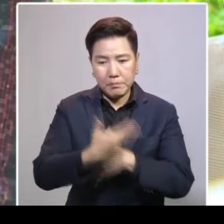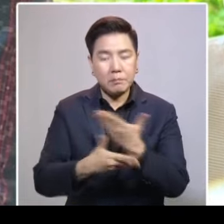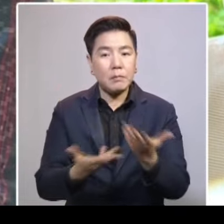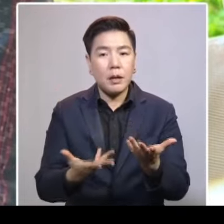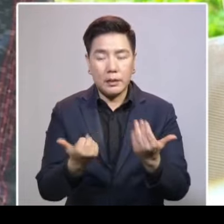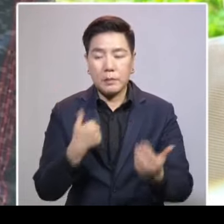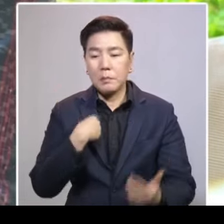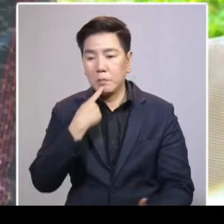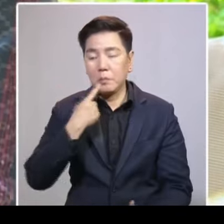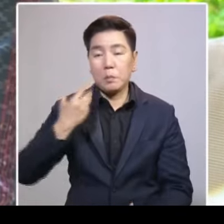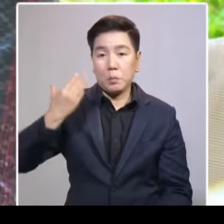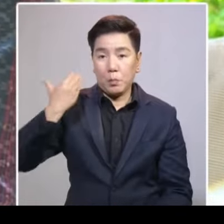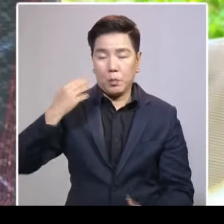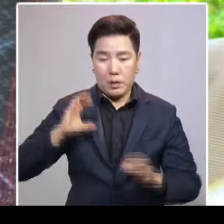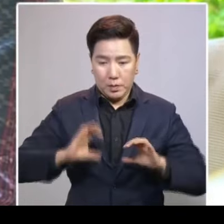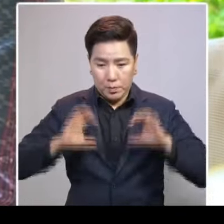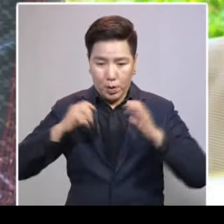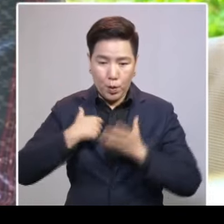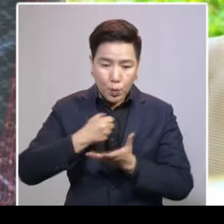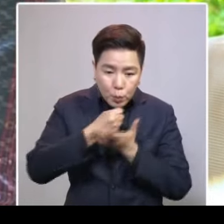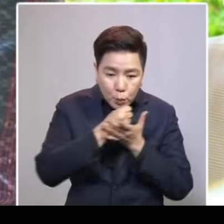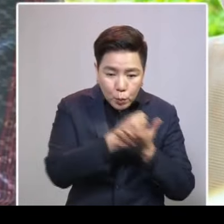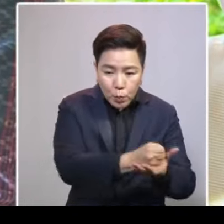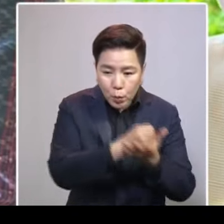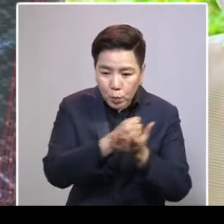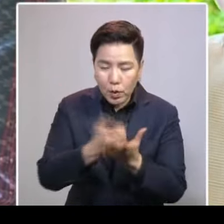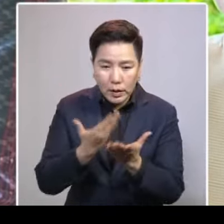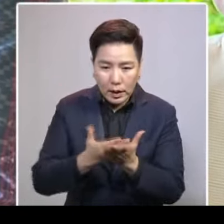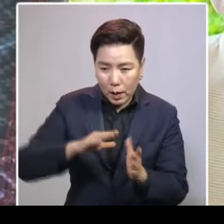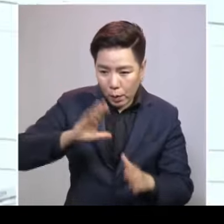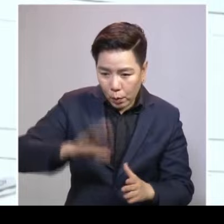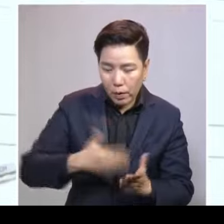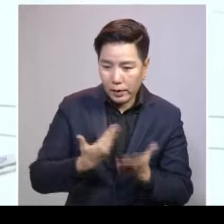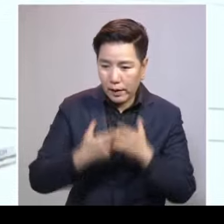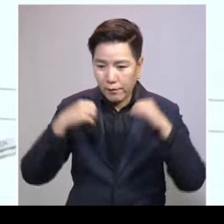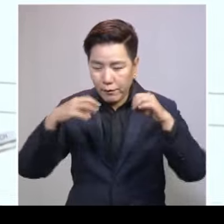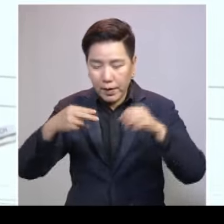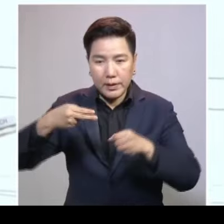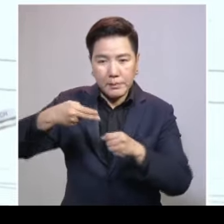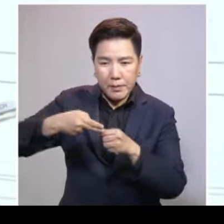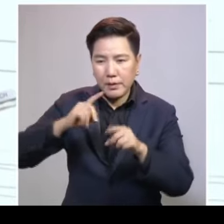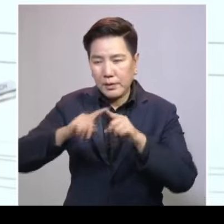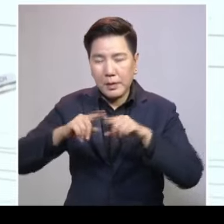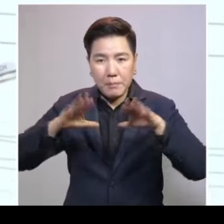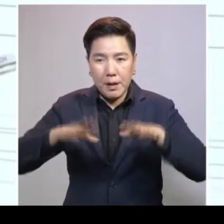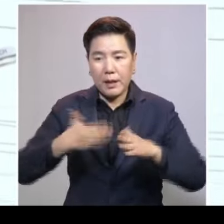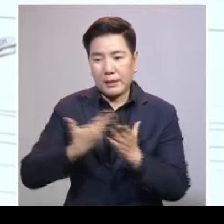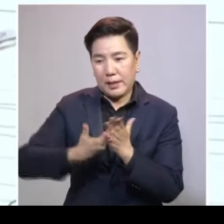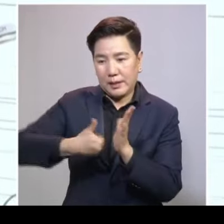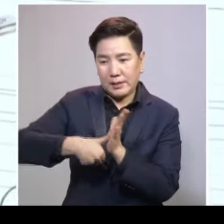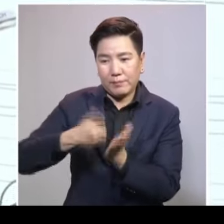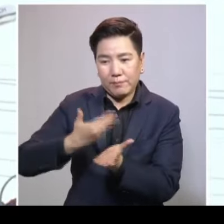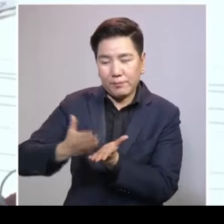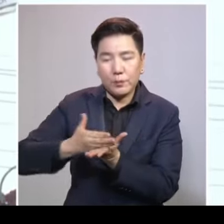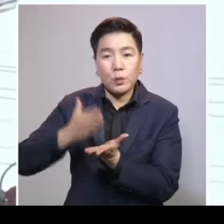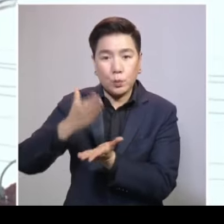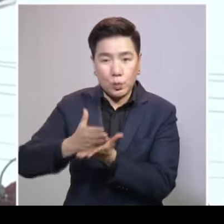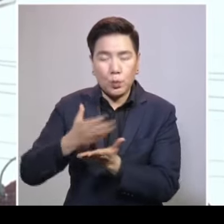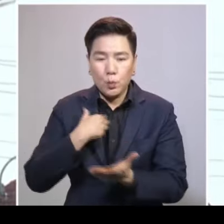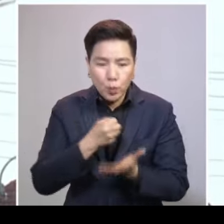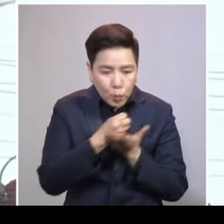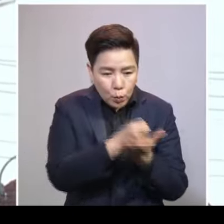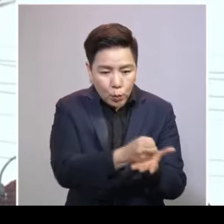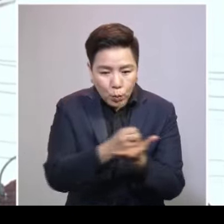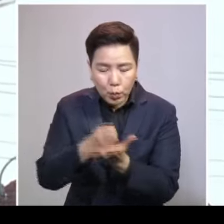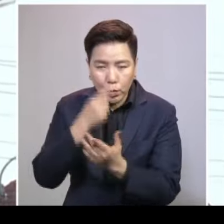กรัฐมนตรีย้ำว่าที่ผ่านมารัฐบาลได้ช่วยเหลือประชาชนทั้งลดรายจ่ายลดค่าไฟลดค่าน้ำมันหรือพักชำระหนี้รัฐบาลกับเคลื่อนช่วยเหลือประช